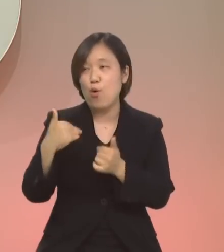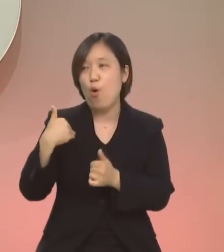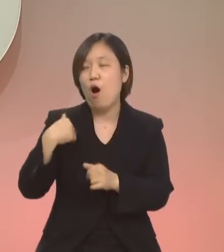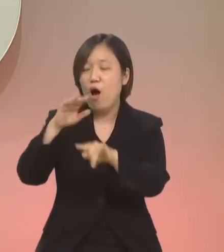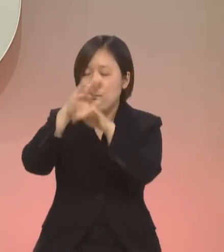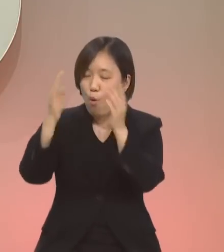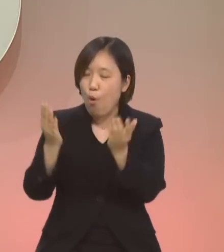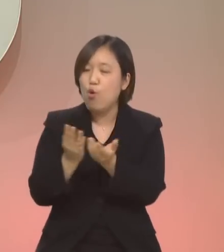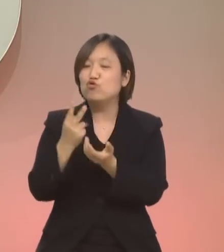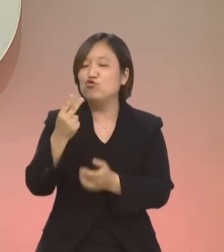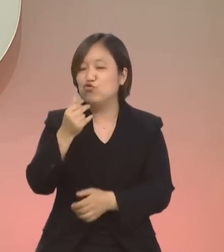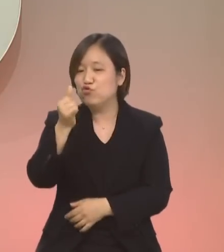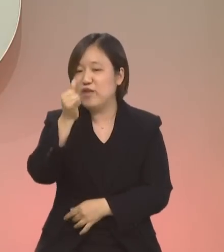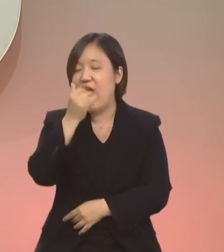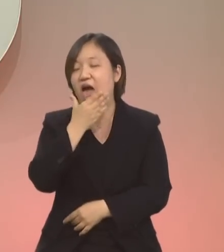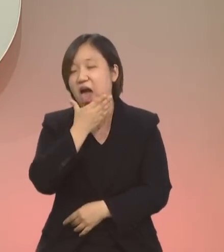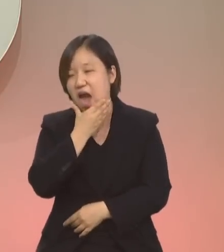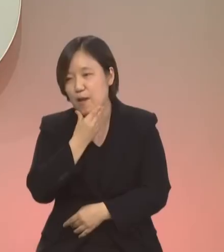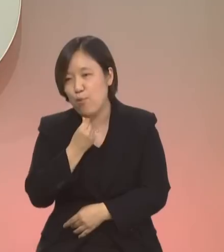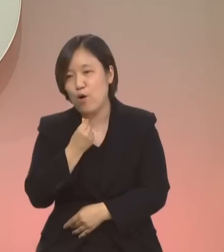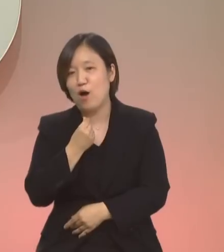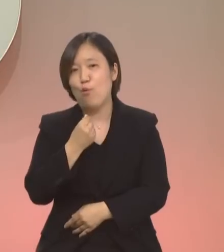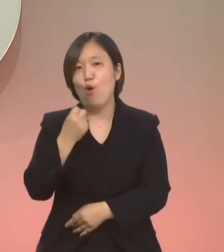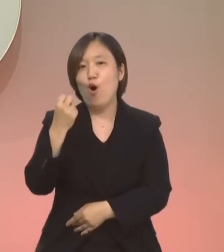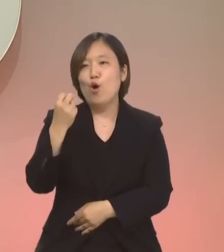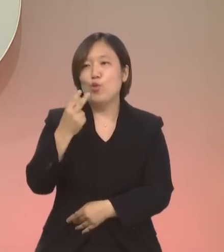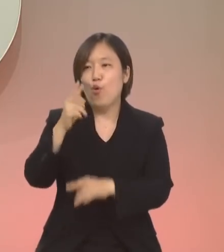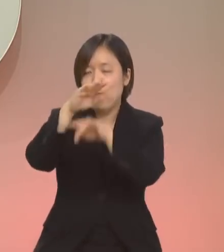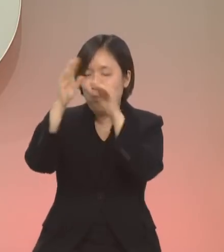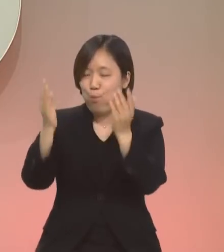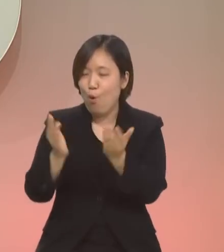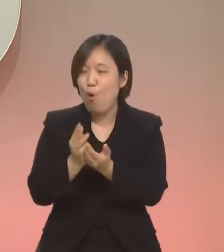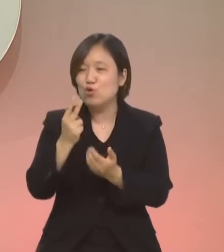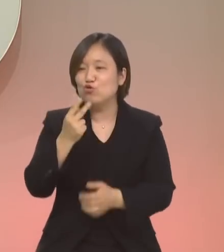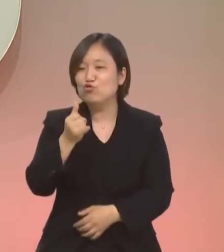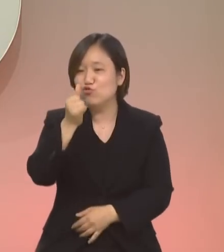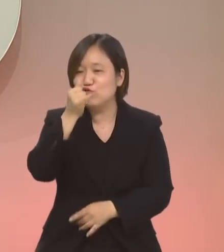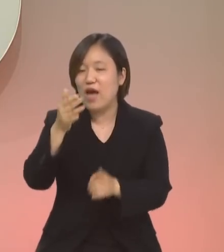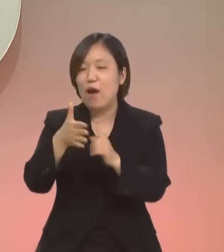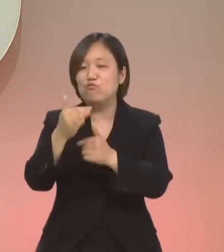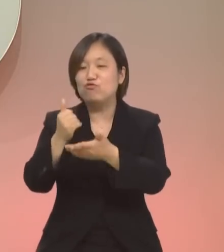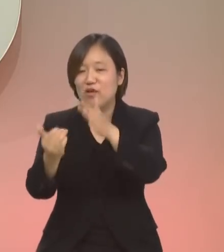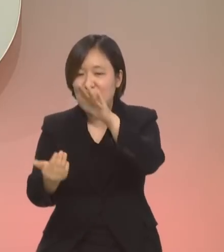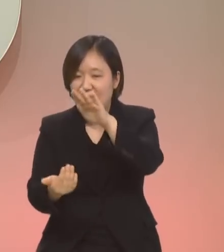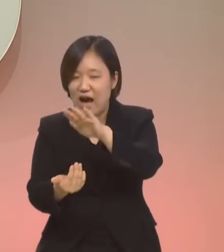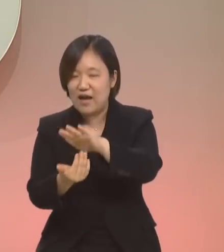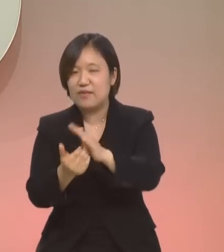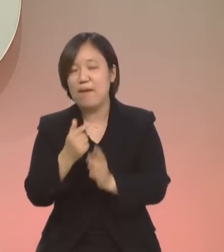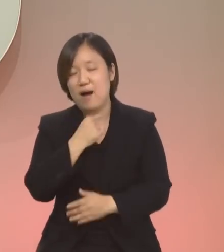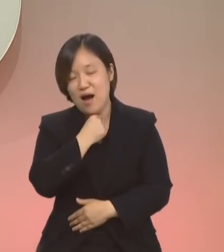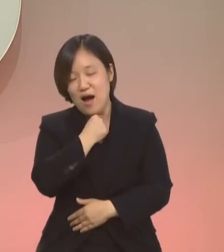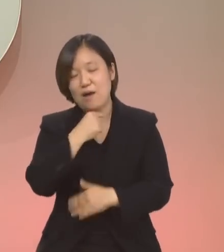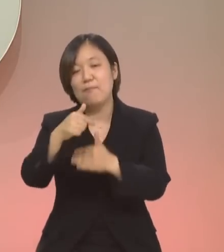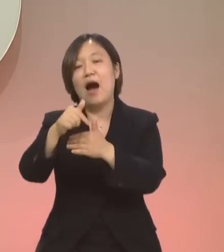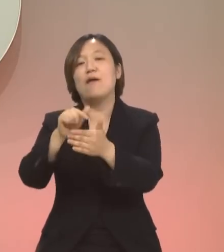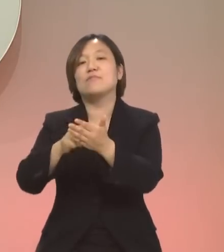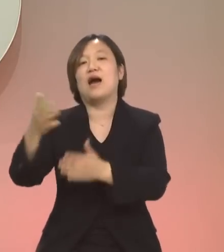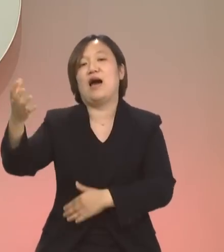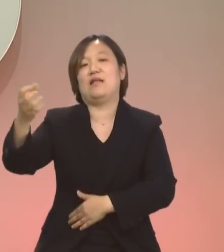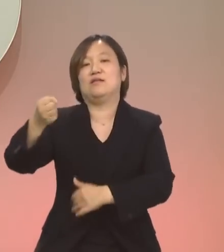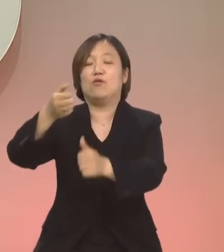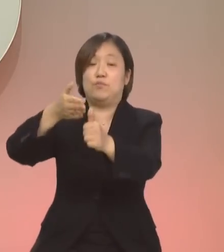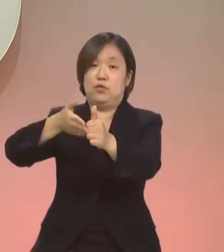모든 중생의 성불하여지이다라는 마음으로 항상 기도의 마무리를 하시기 바랍니다 그러면서